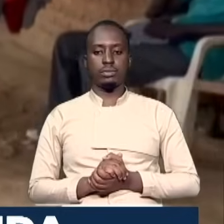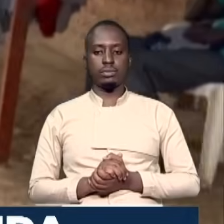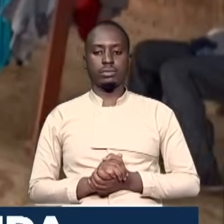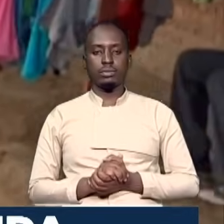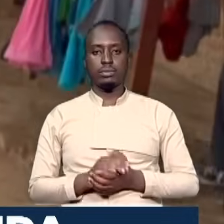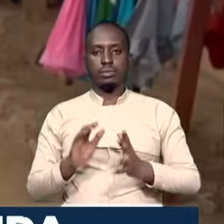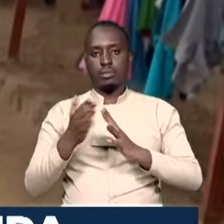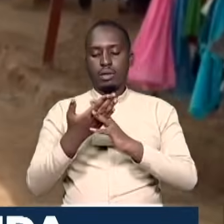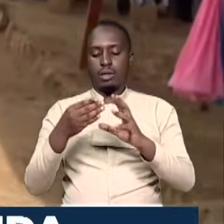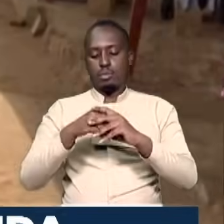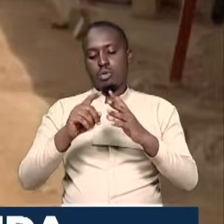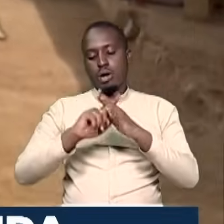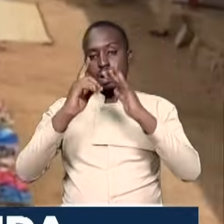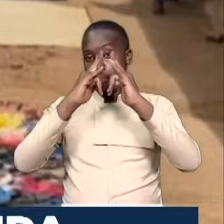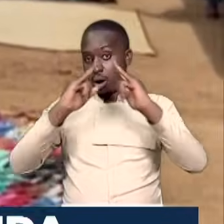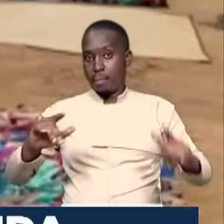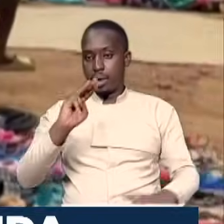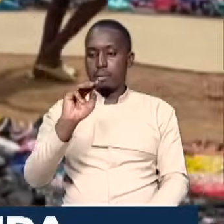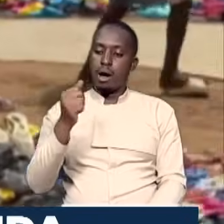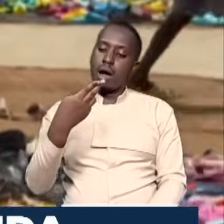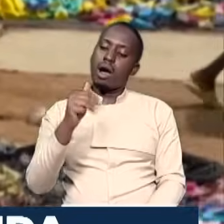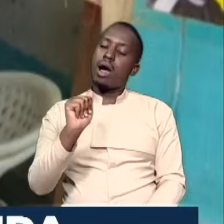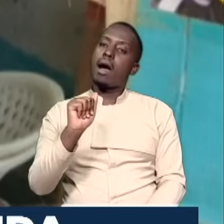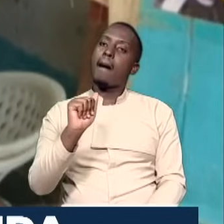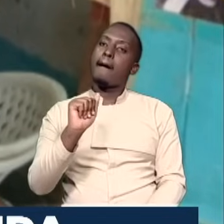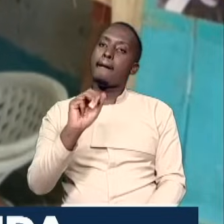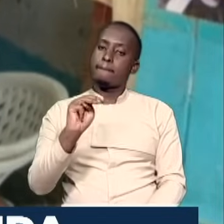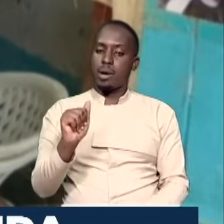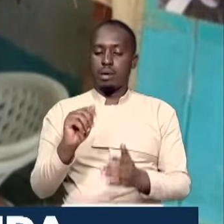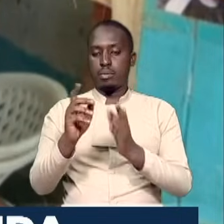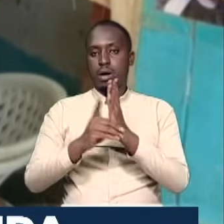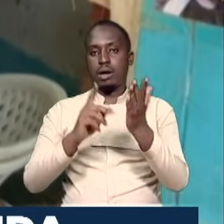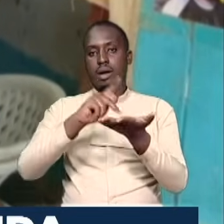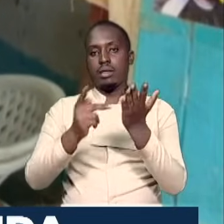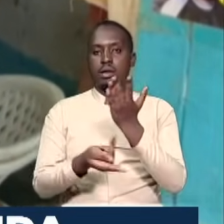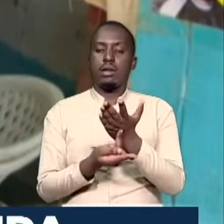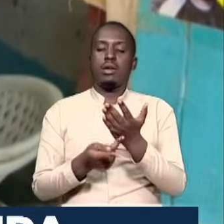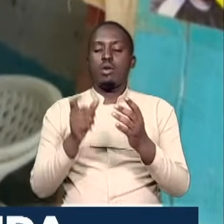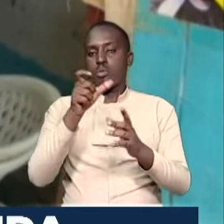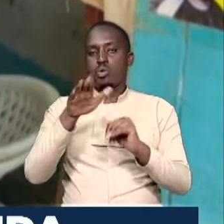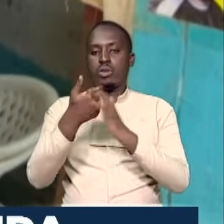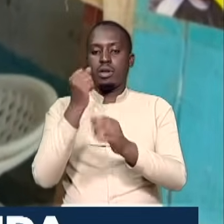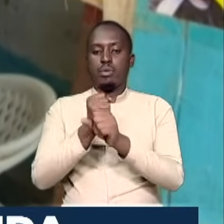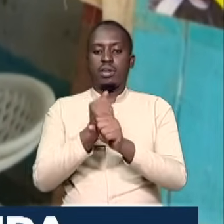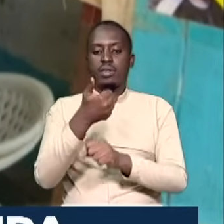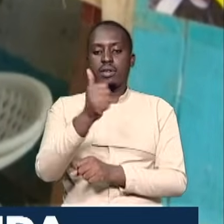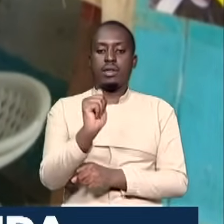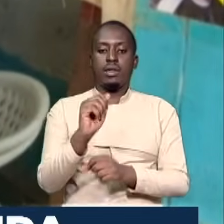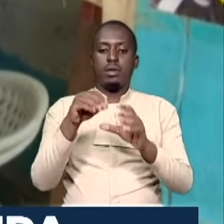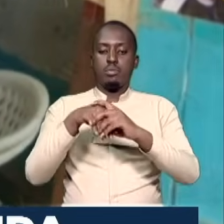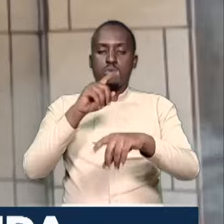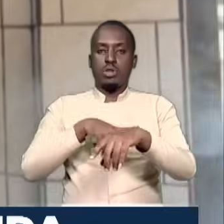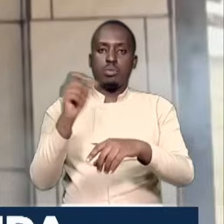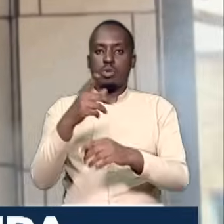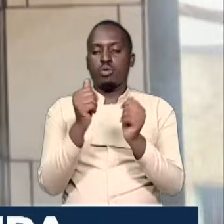Rwagati mu nkambi ya Mahama ihereye mu karere ka Kirehe, urujya n'uruza rw'impunzi rurakomeje. Buri wese ari mu mirimo ye. Ni mu gihe ariko ku